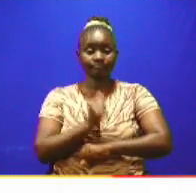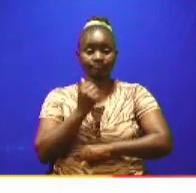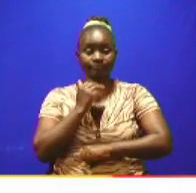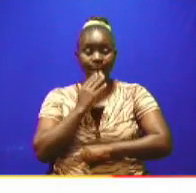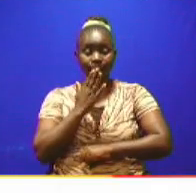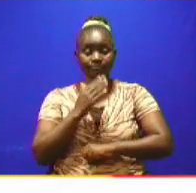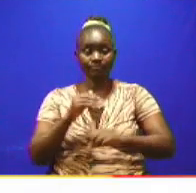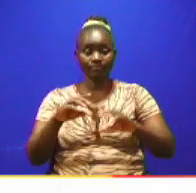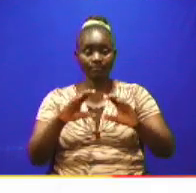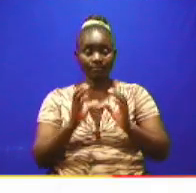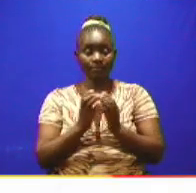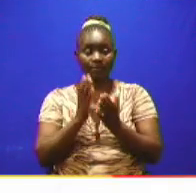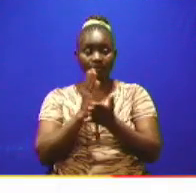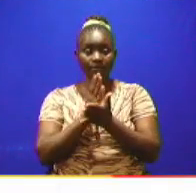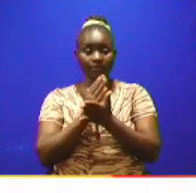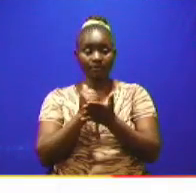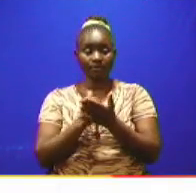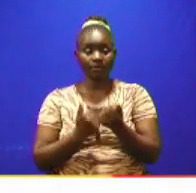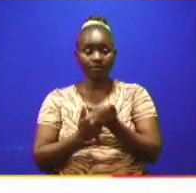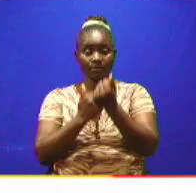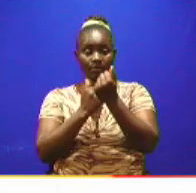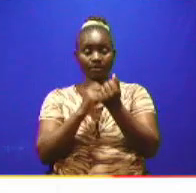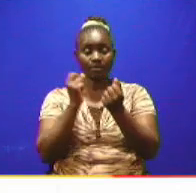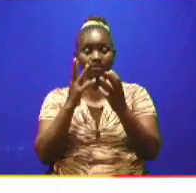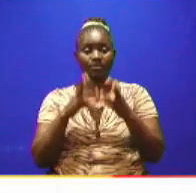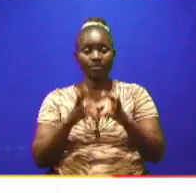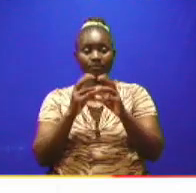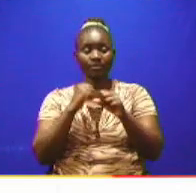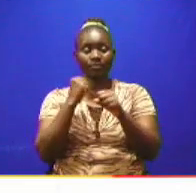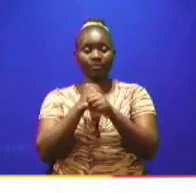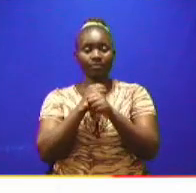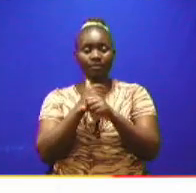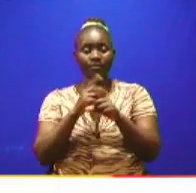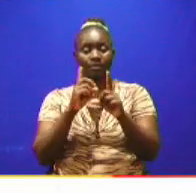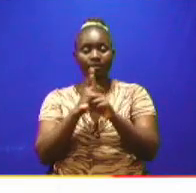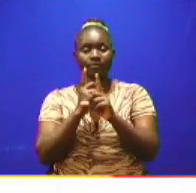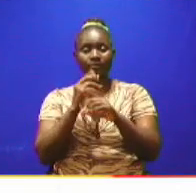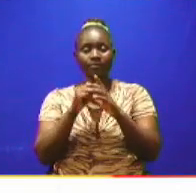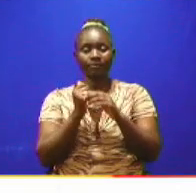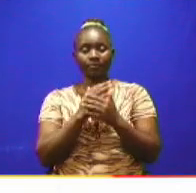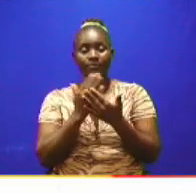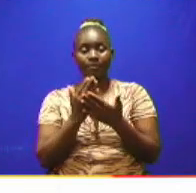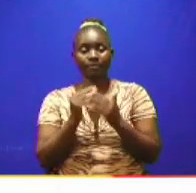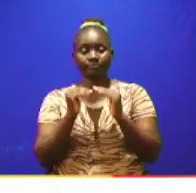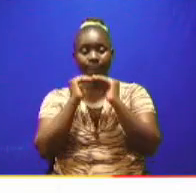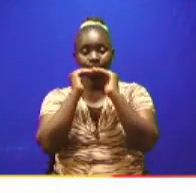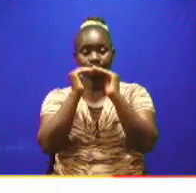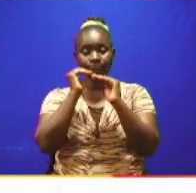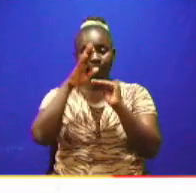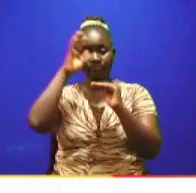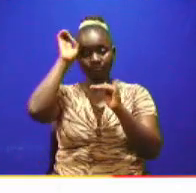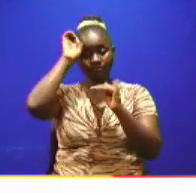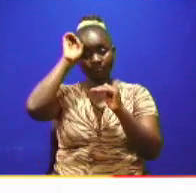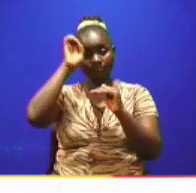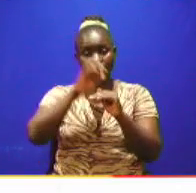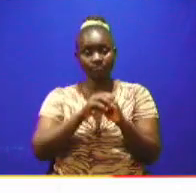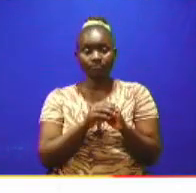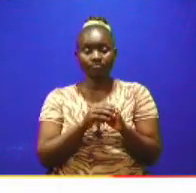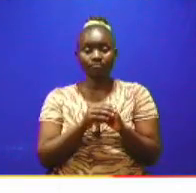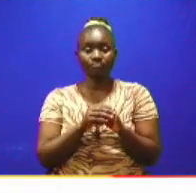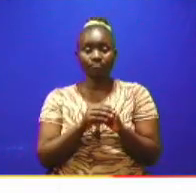biru bagen reko nekio obo konyo bune nchiria ya mnyoko buatira nambo nechinsemu aam. Asi biri ngo biyoko kini ya amangana ngele chisemi.